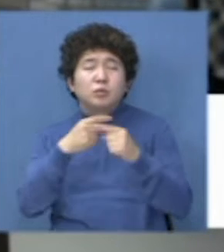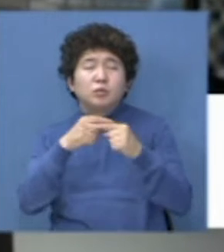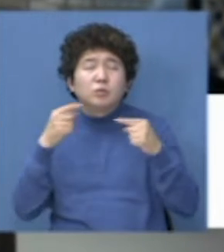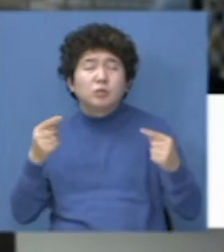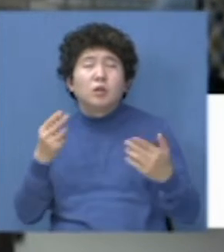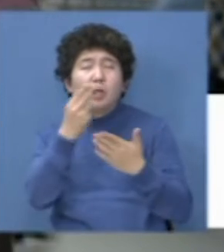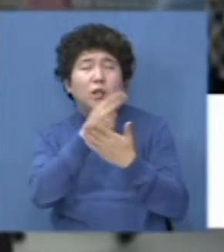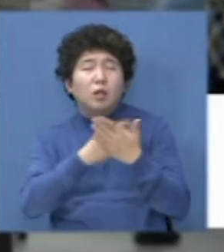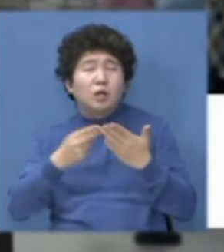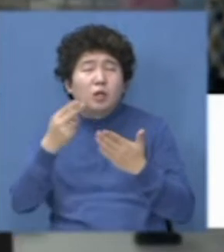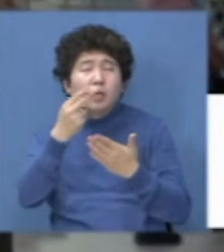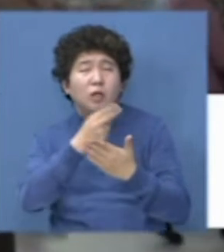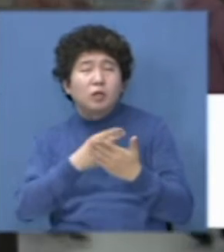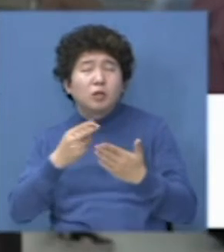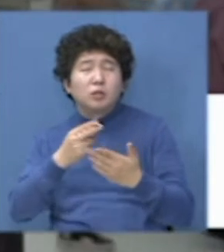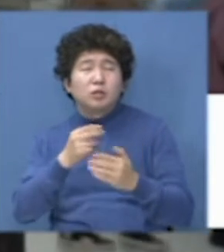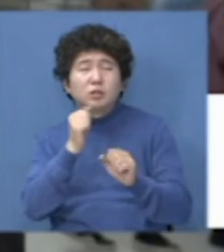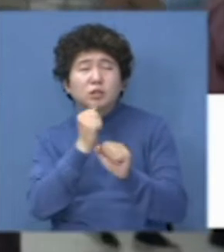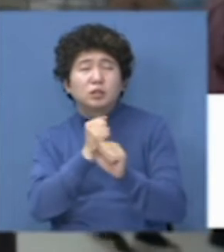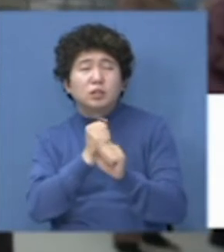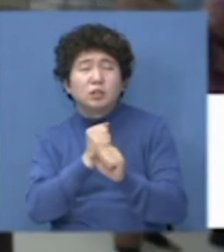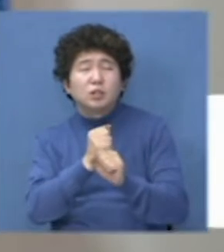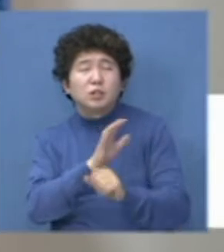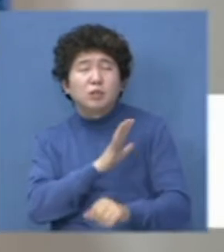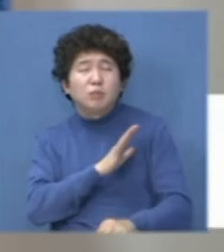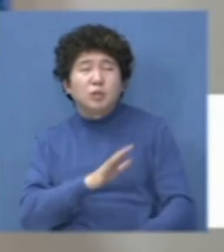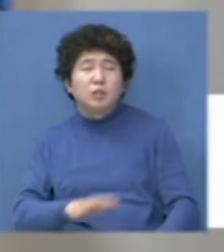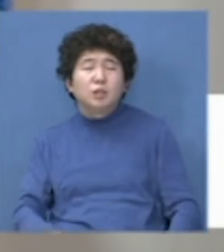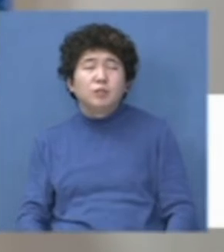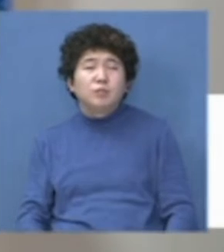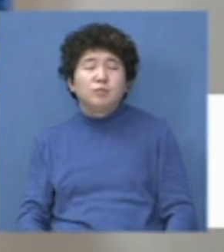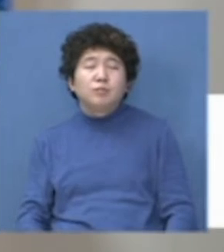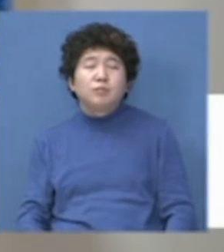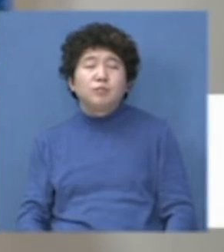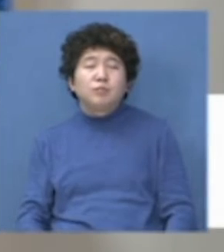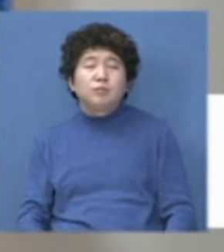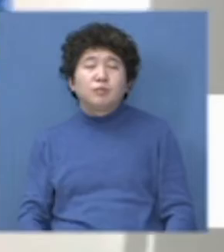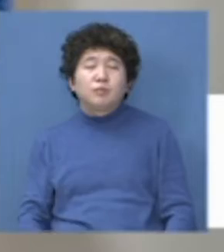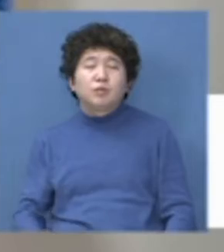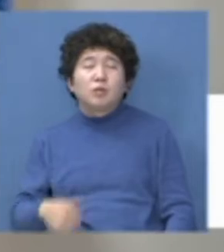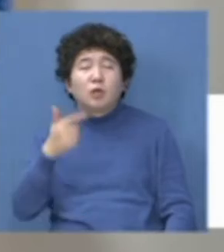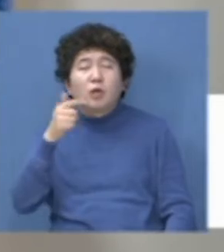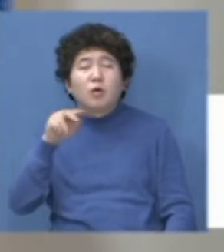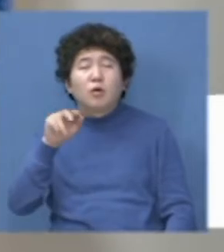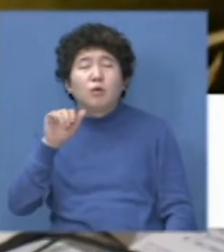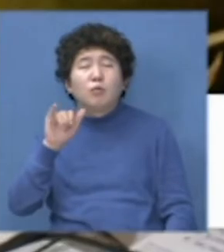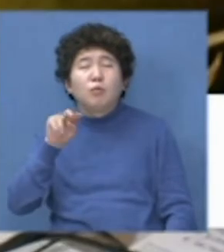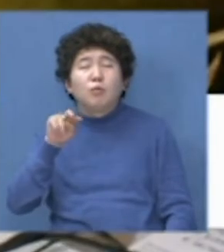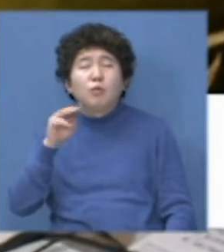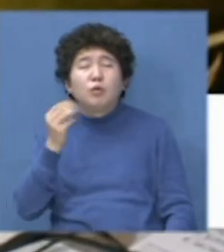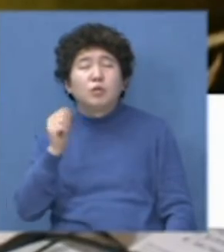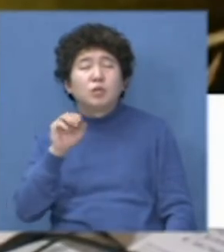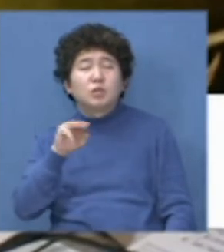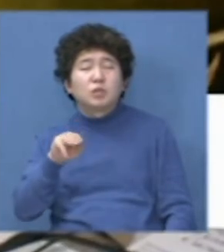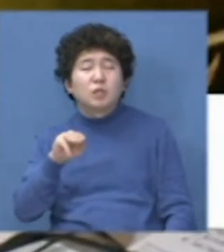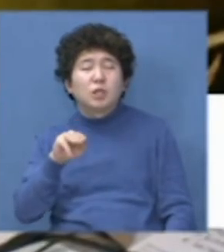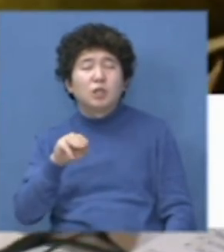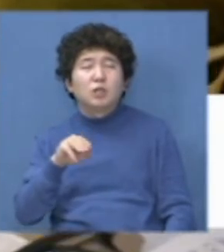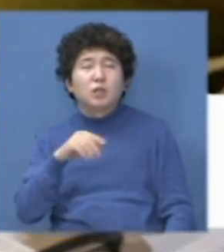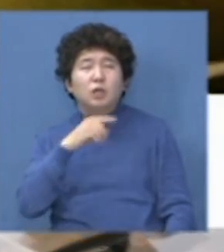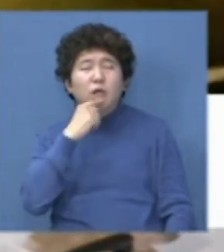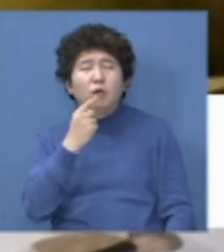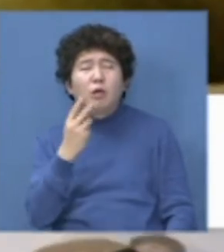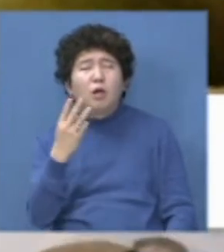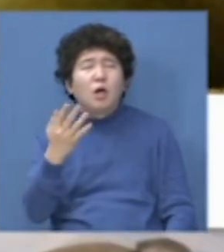картиналар театрларға арналған қуыршақтарды көруге болады. Гүлшат Дәуенова сәндік қолданбалы бұйымдар жасаудың бірнеше технологиясын жетік